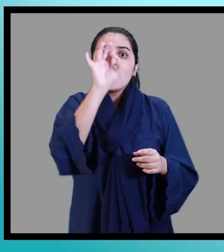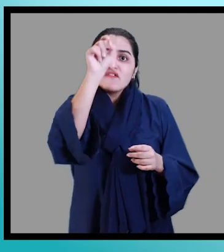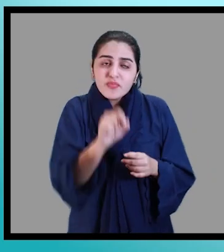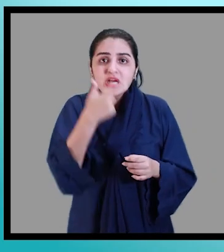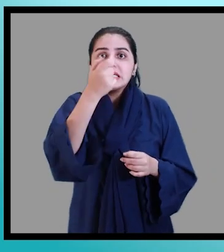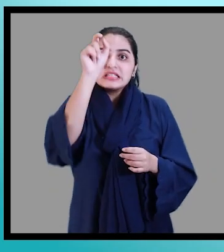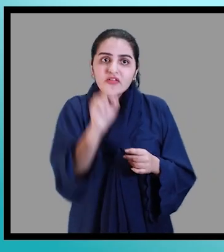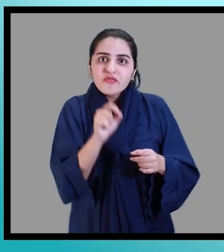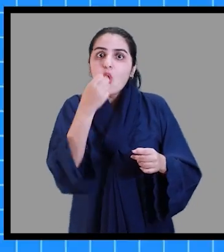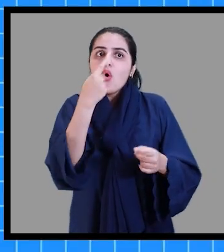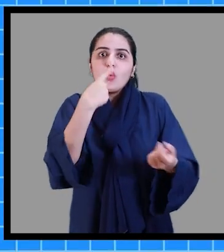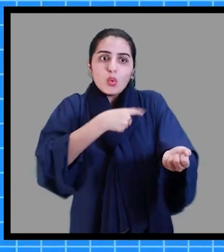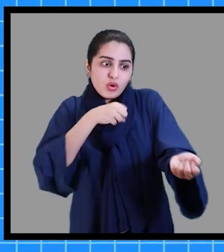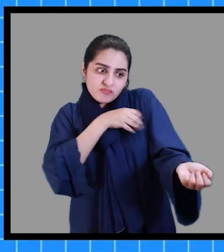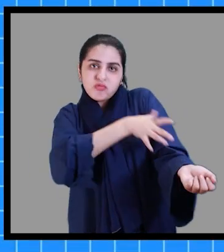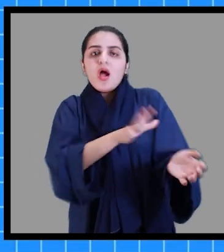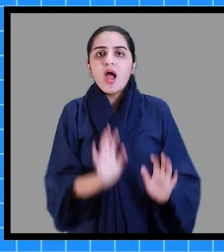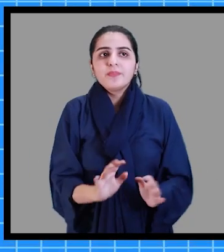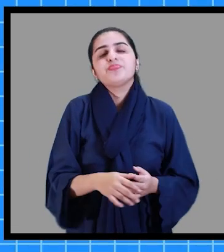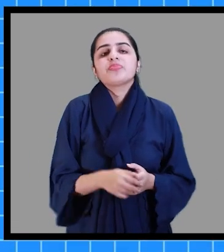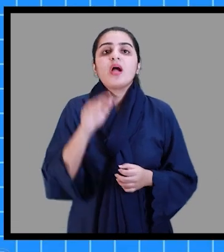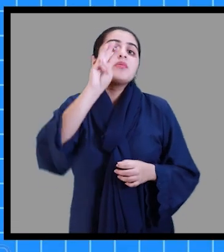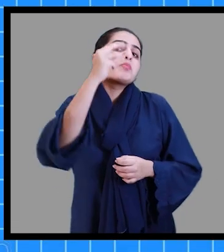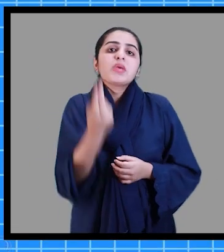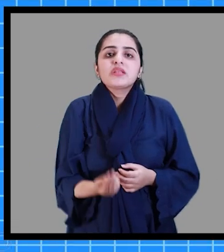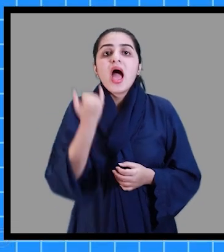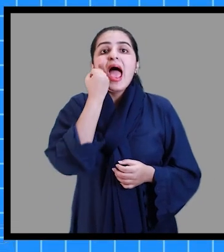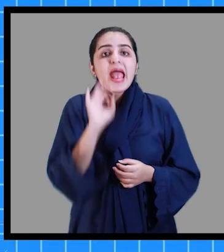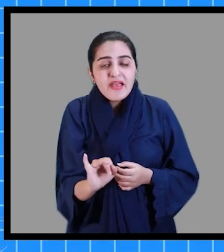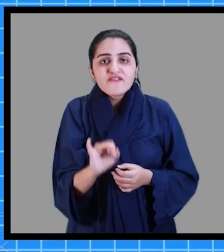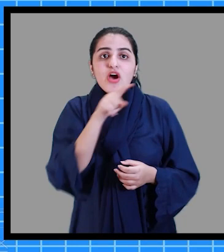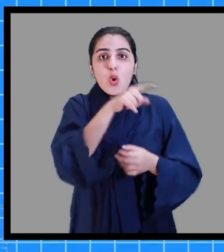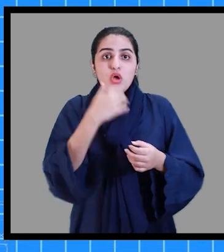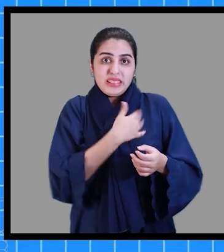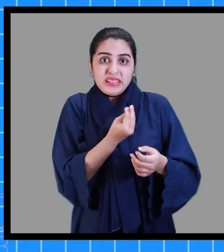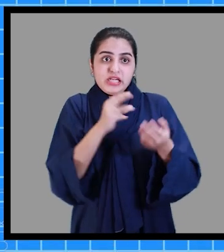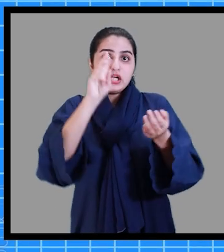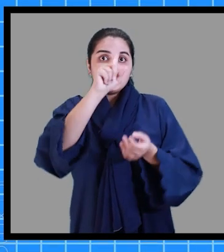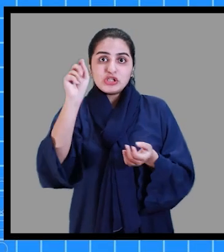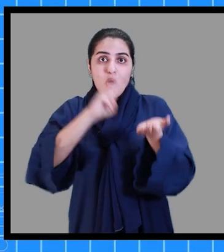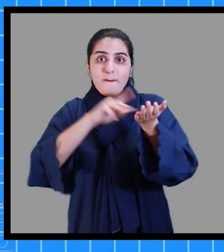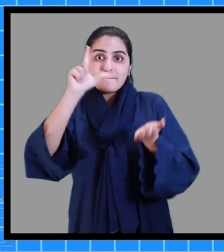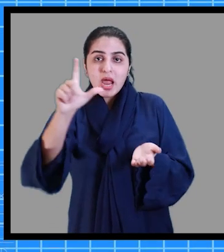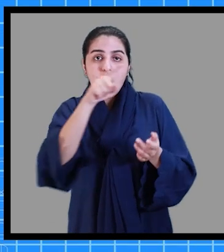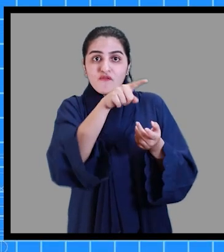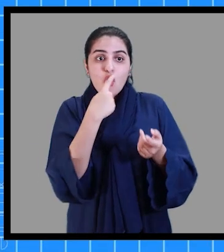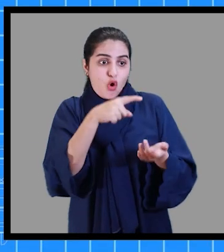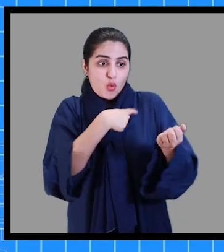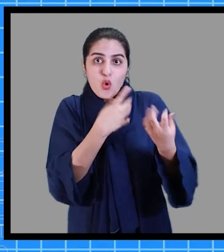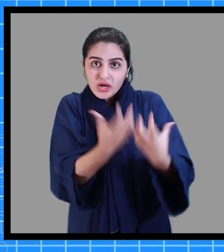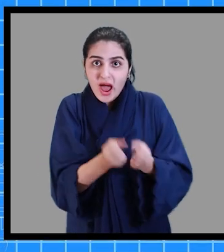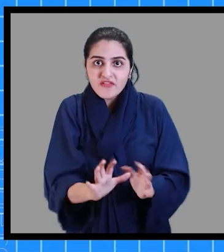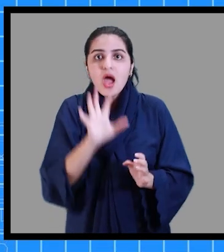को आगे धकेल सके। यानी अगर दिल के अंदर 100 मिलीलीटर खून आता है तो वो 50 से 75 मिलीलीटर खून